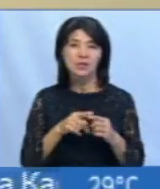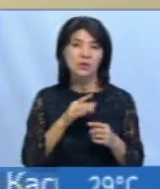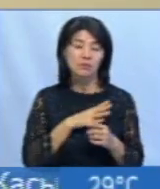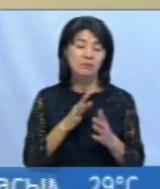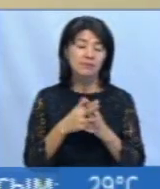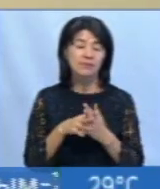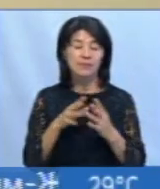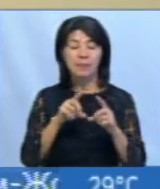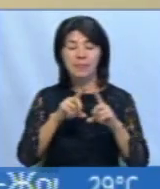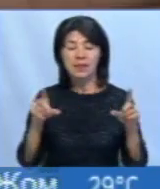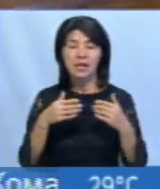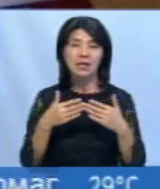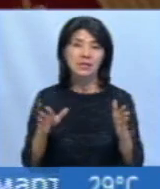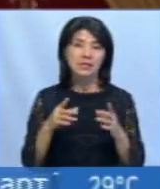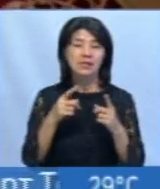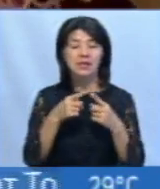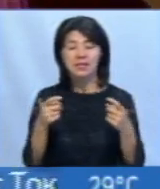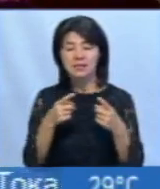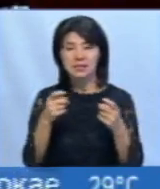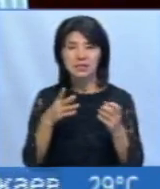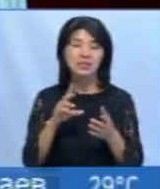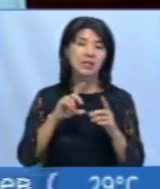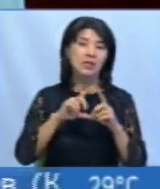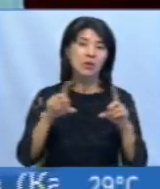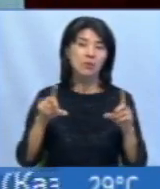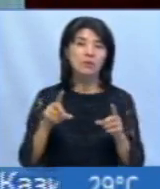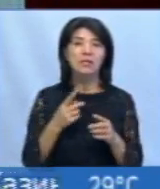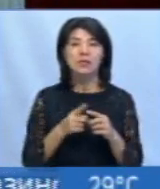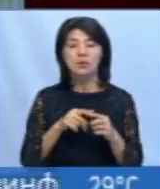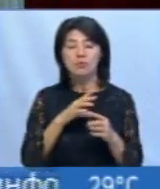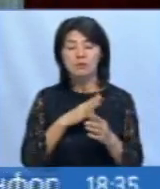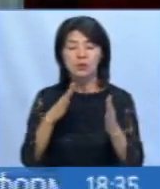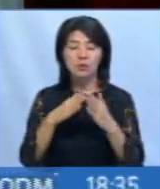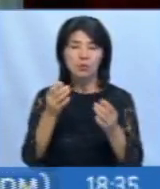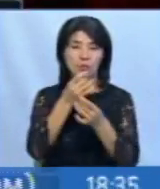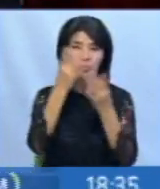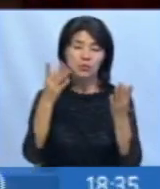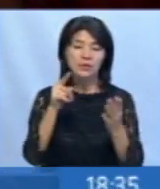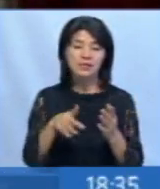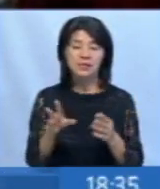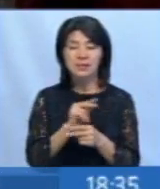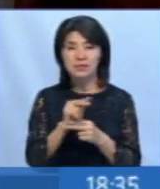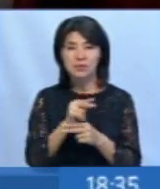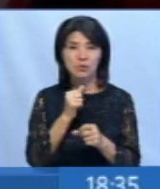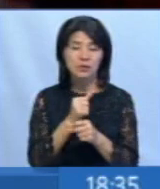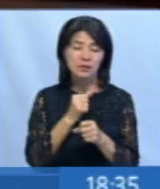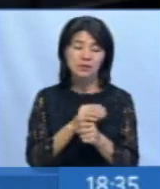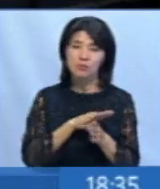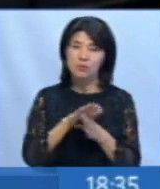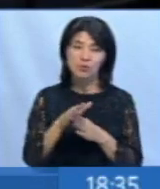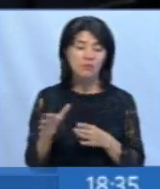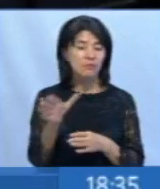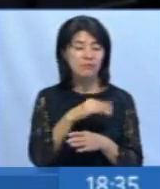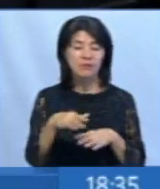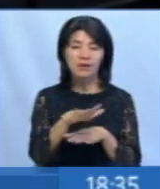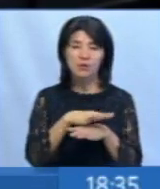открыл гостиничный комплекс. В Байконесе Абылка Ирскаков посетил Дом культуры. В этом году по программе ДКЗ здесь провели капитальный ремонт. Сельчане рассказали, что довольны качеством